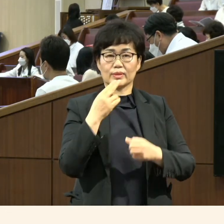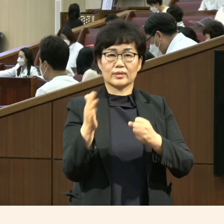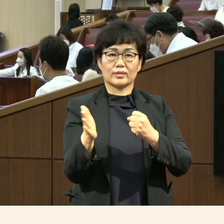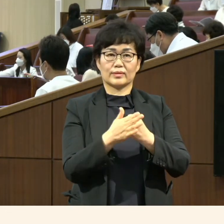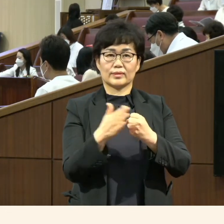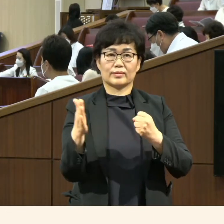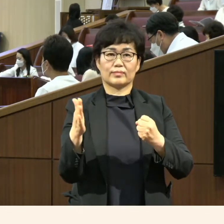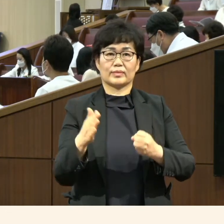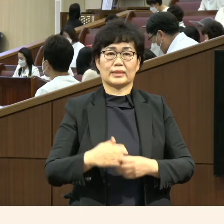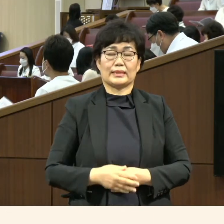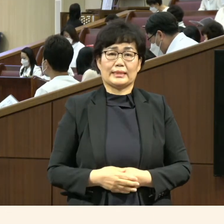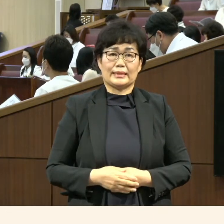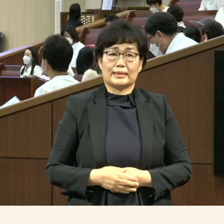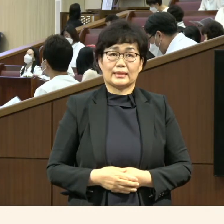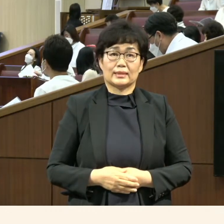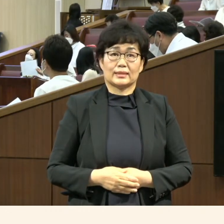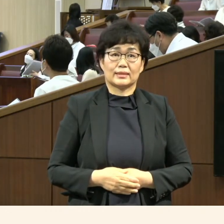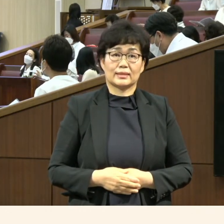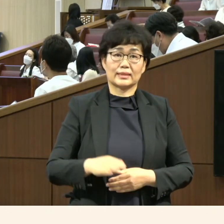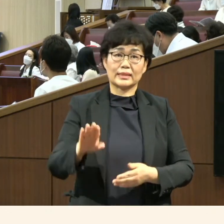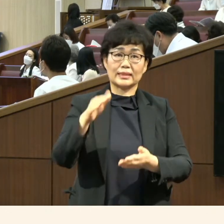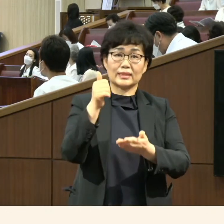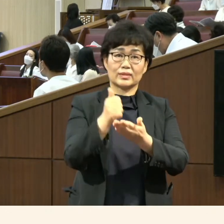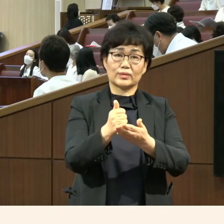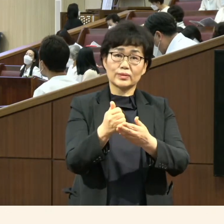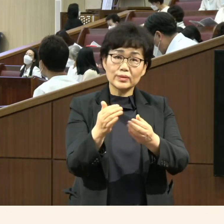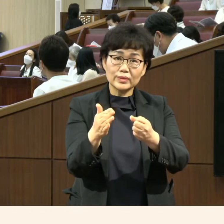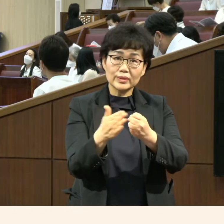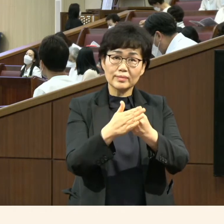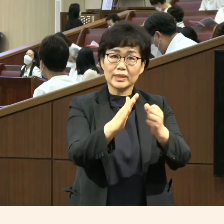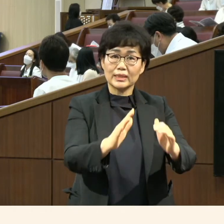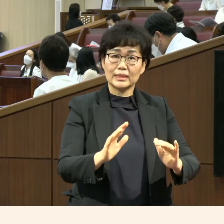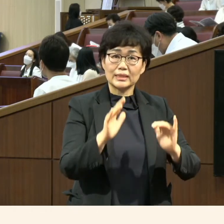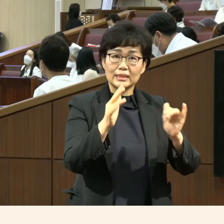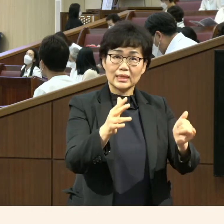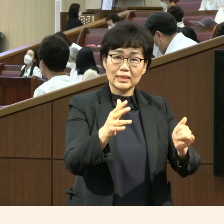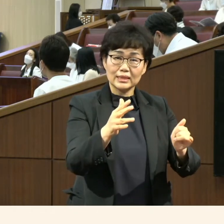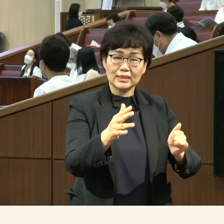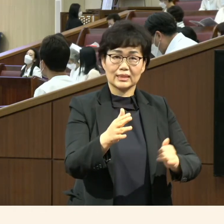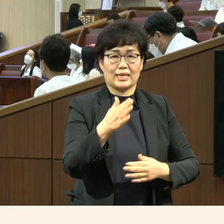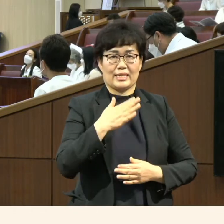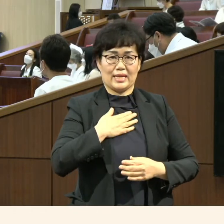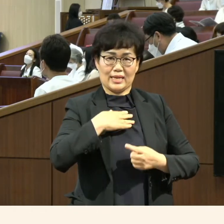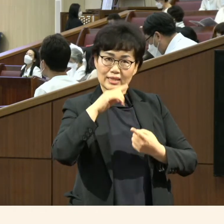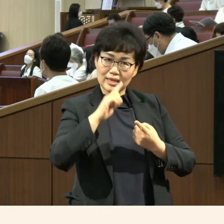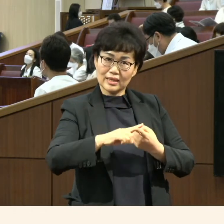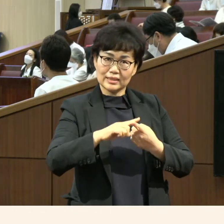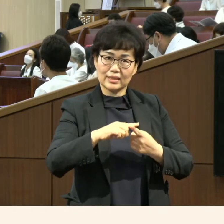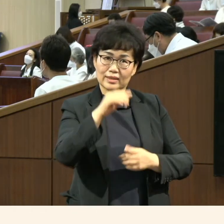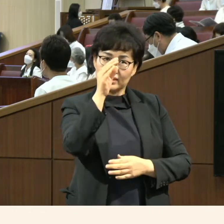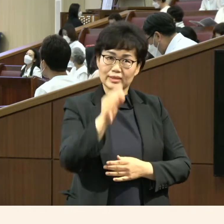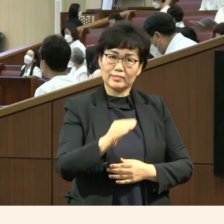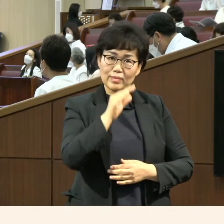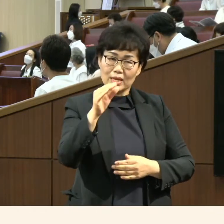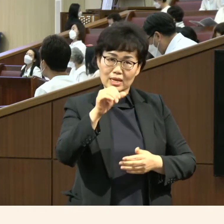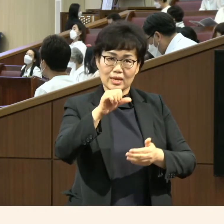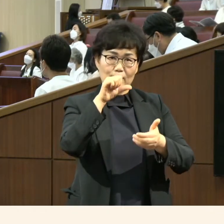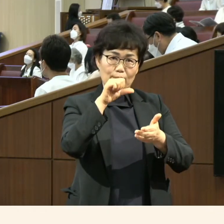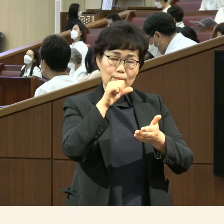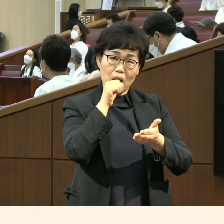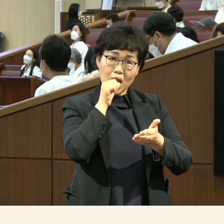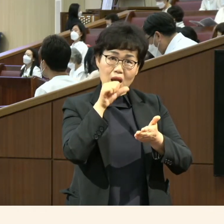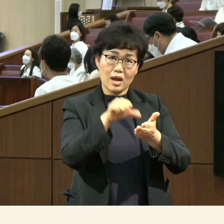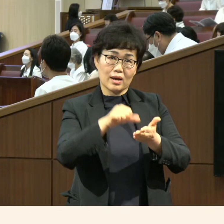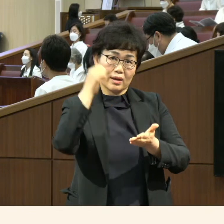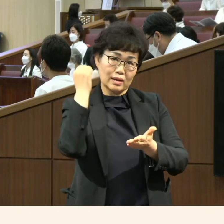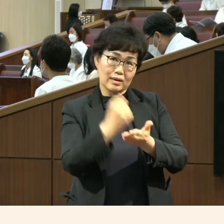자랑할 것이 없으니 그리스도로 말미암아 세상이 나를 대하여 십자가에 못